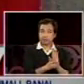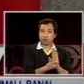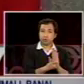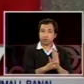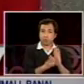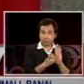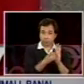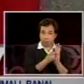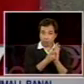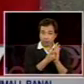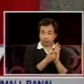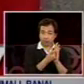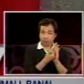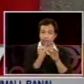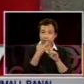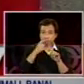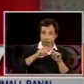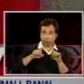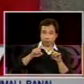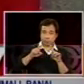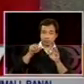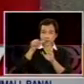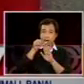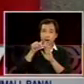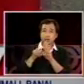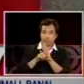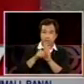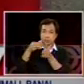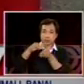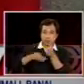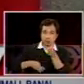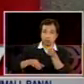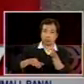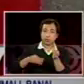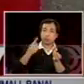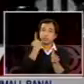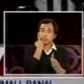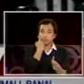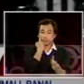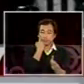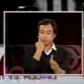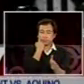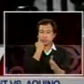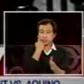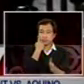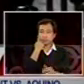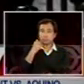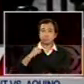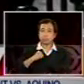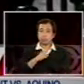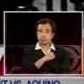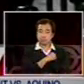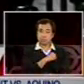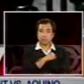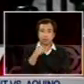by the article or section mentioned by the distinguished senator judge.